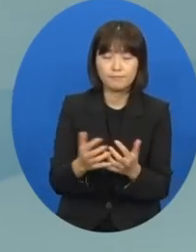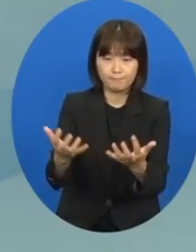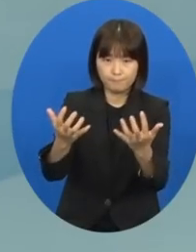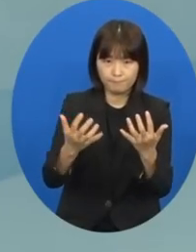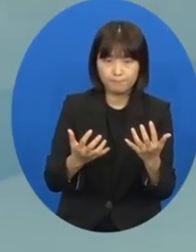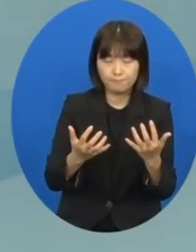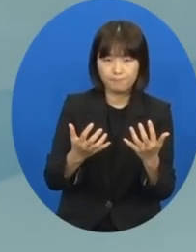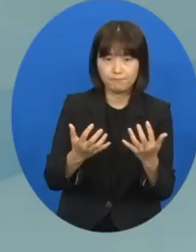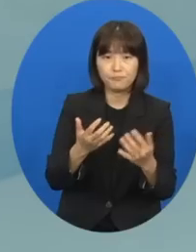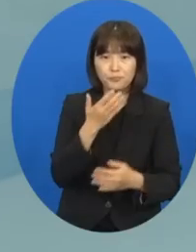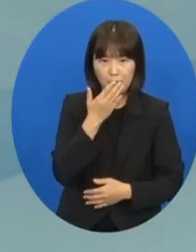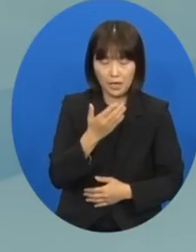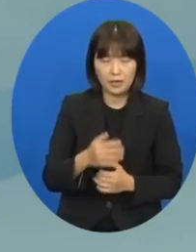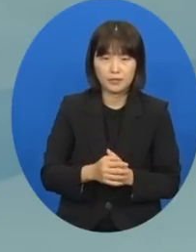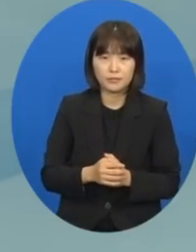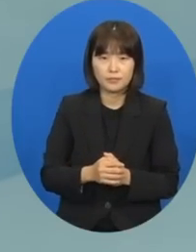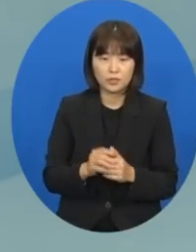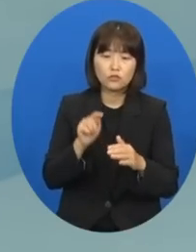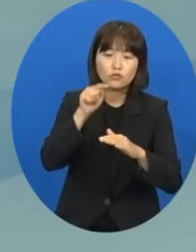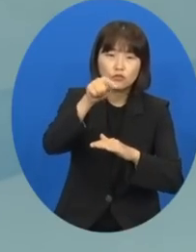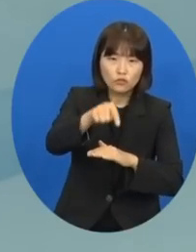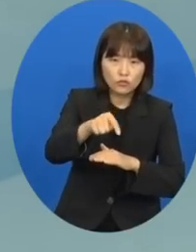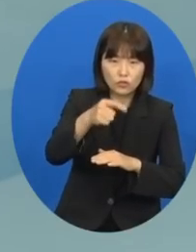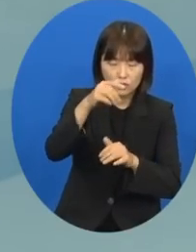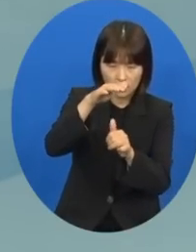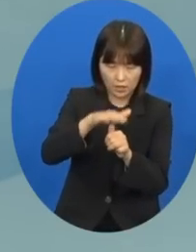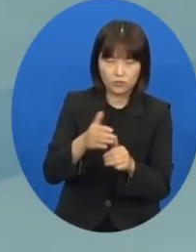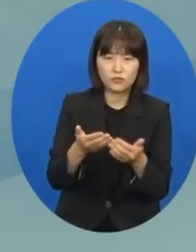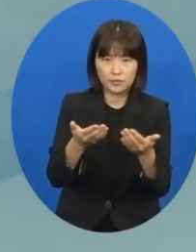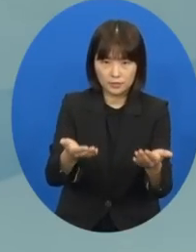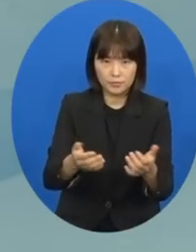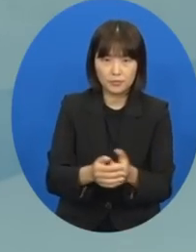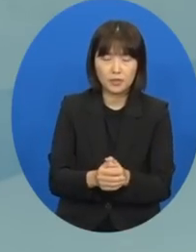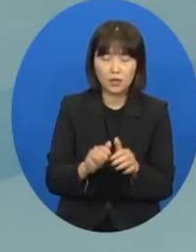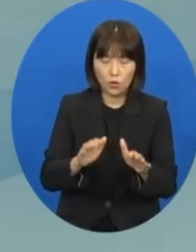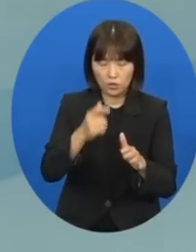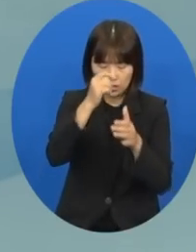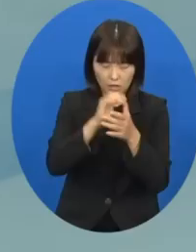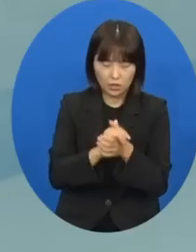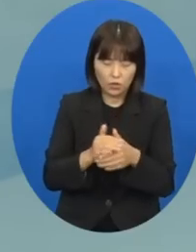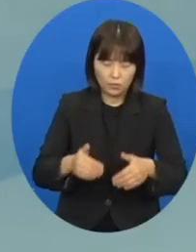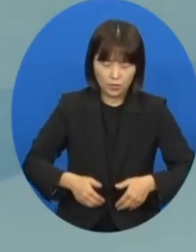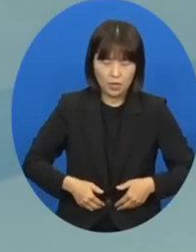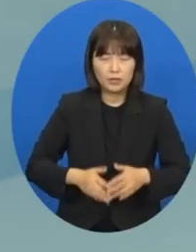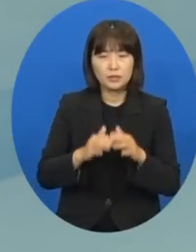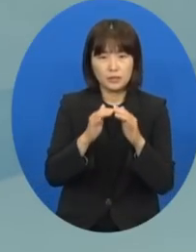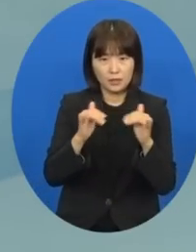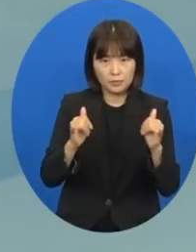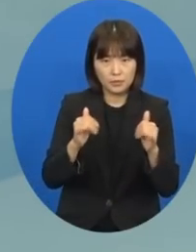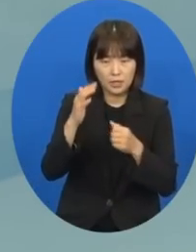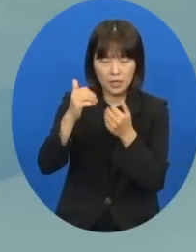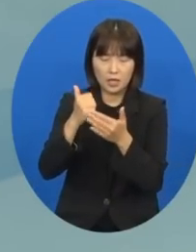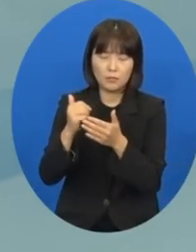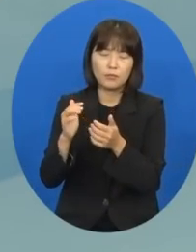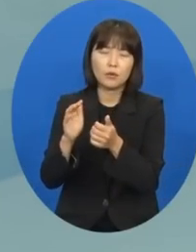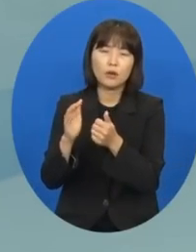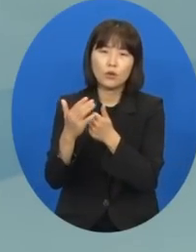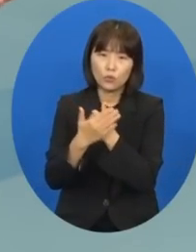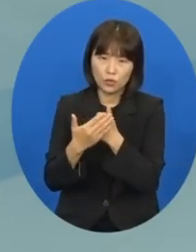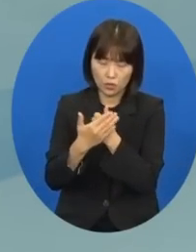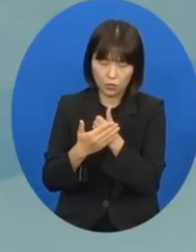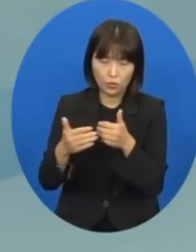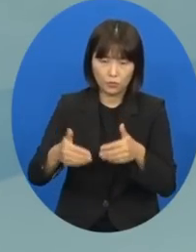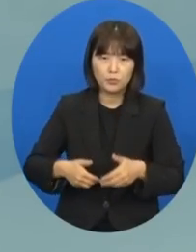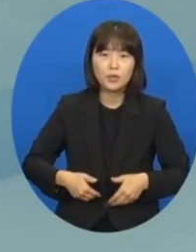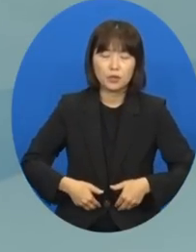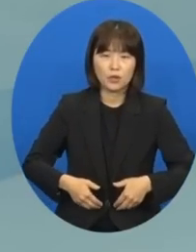뒤에서 우리 안수 기도하겠습니다. 오늘 정말 기도가 필요하신 분들, 하나님의 특별한 위로가 필요하신 분들은 오늘도 우리 기도